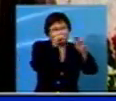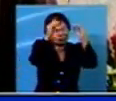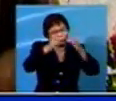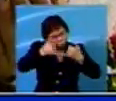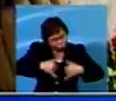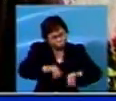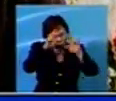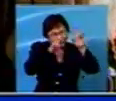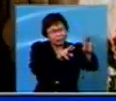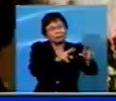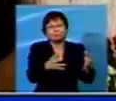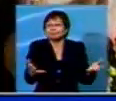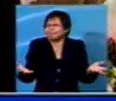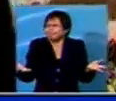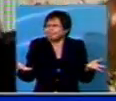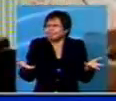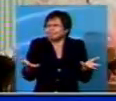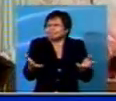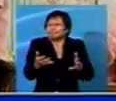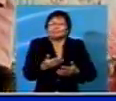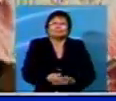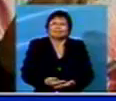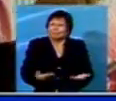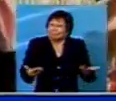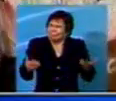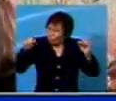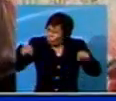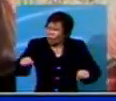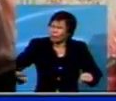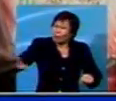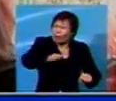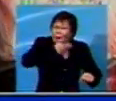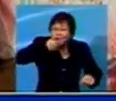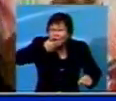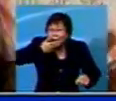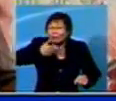Cikgu apaahnya anakanak yang